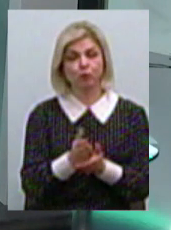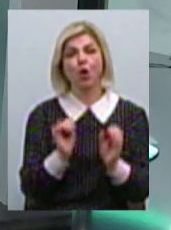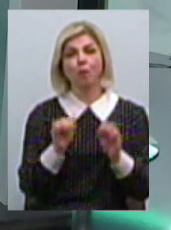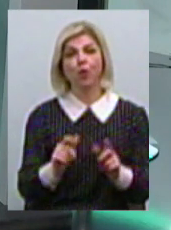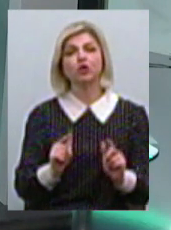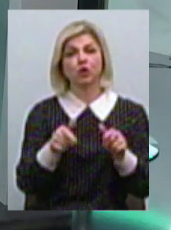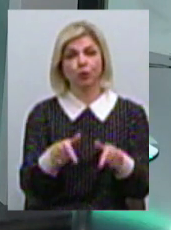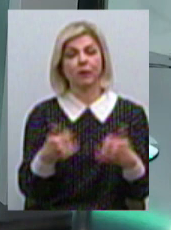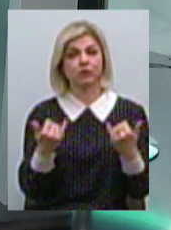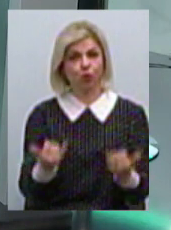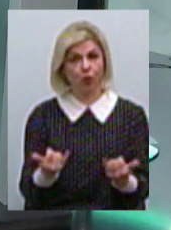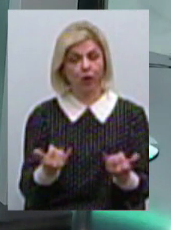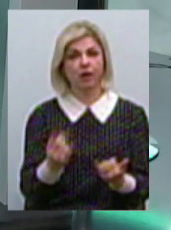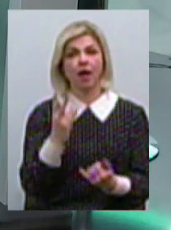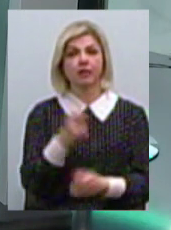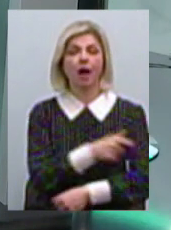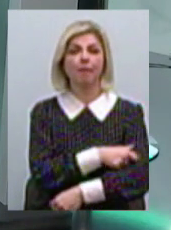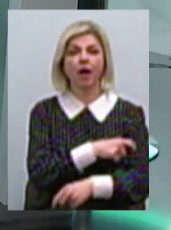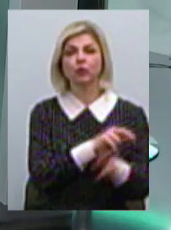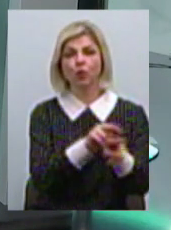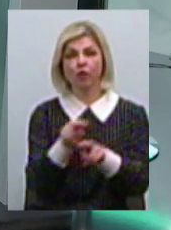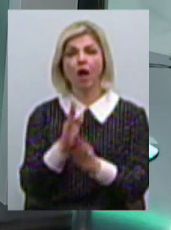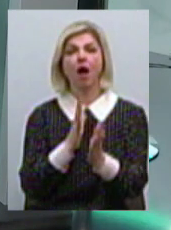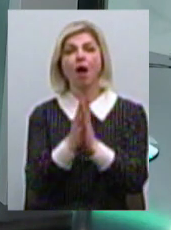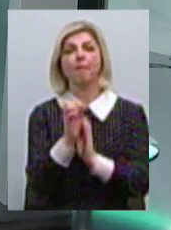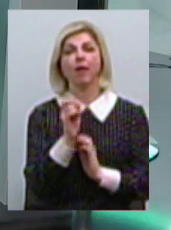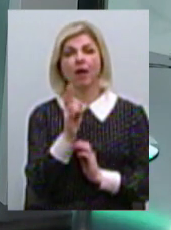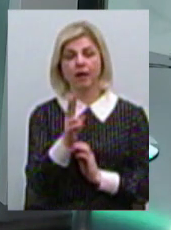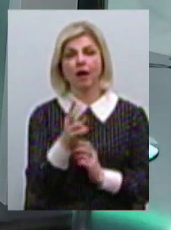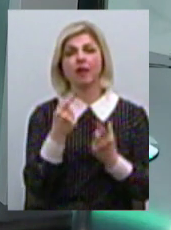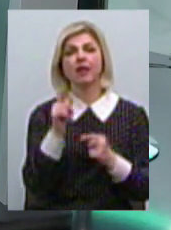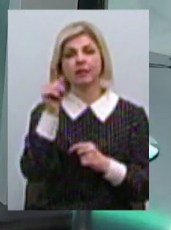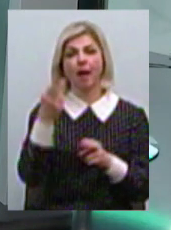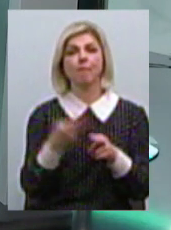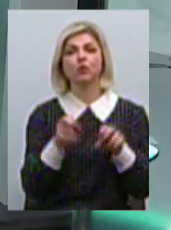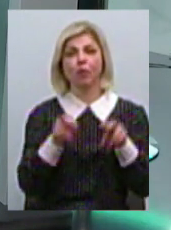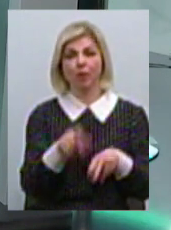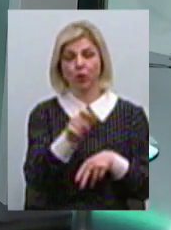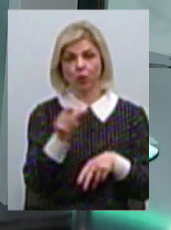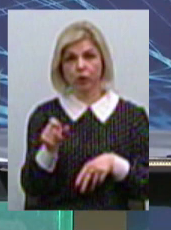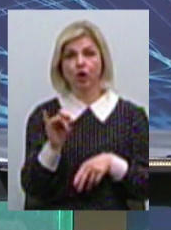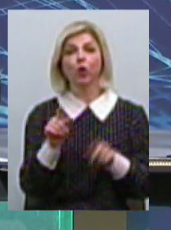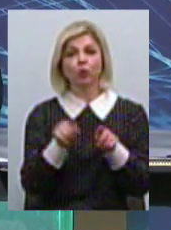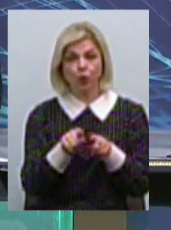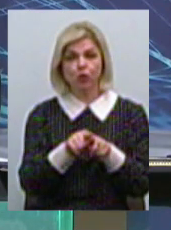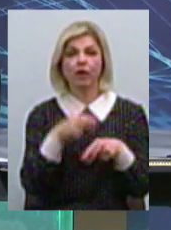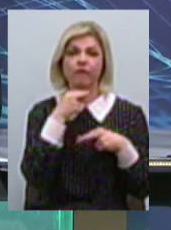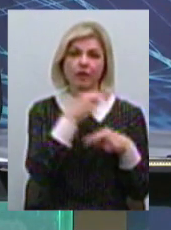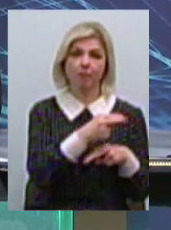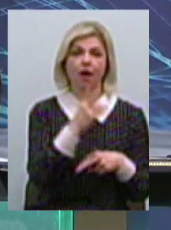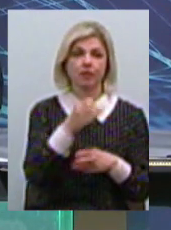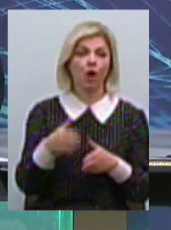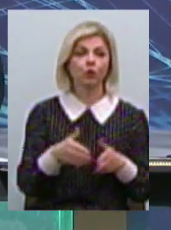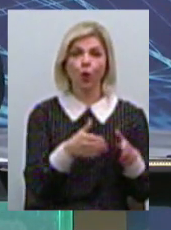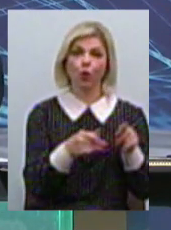заступити сьогодні на патрулювання парку і дотримання громадської безпеки, і до того ж звертати увагу на порушення правил